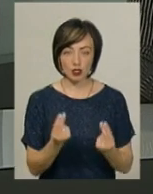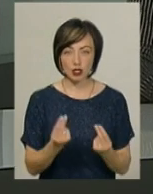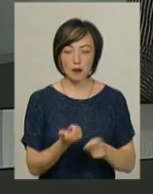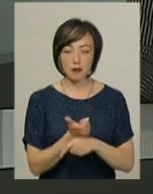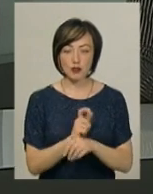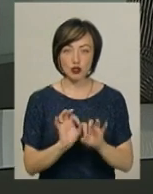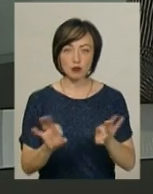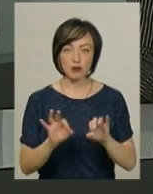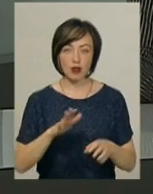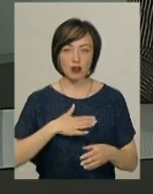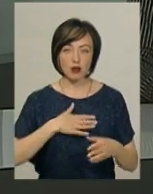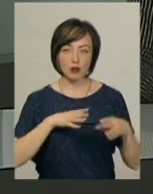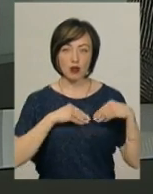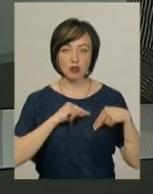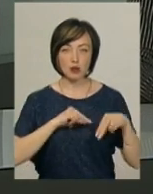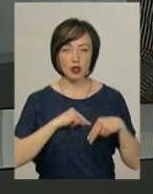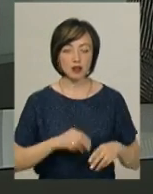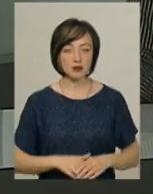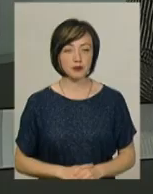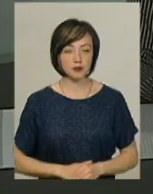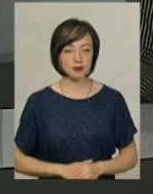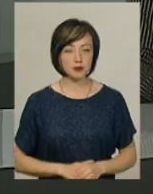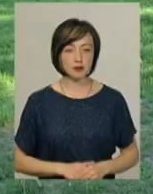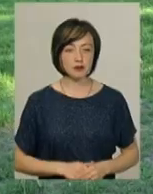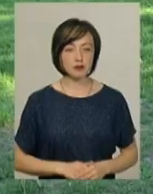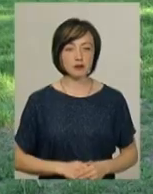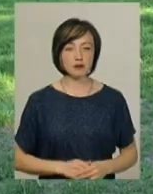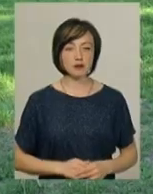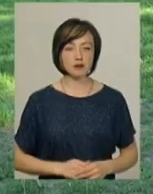Більше про все розповість моя колега Ольга Нісміянова.